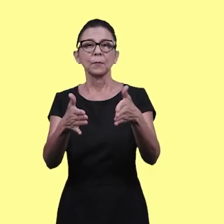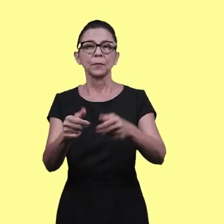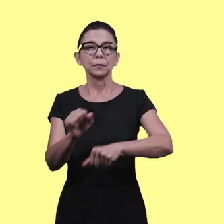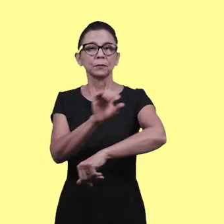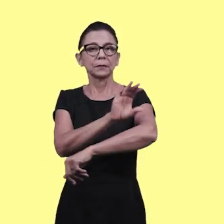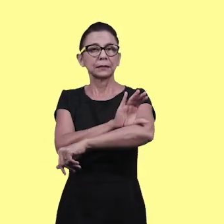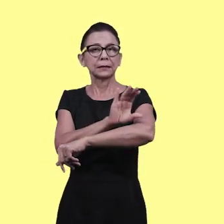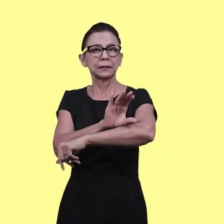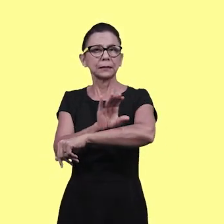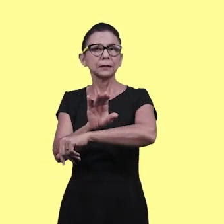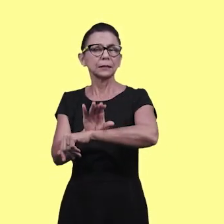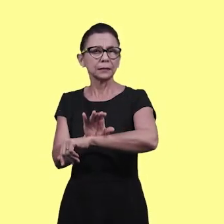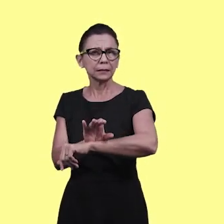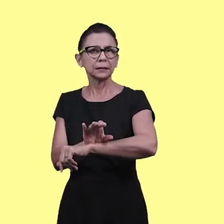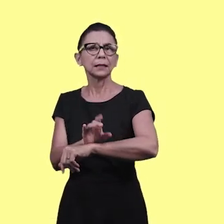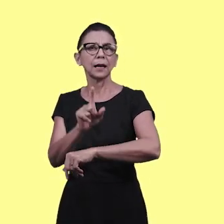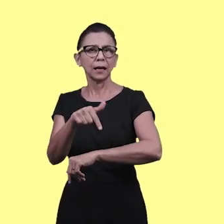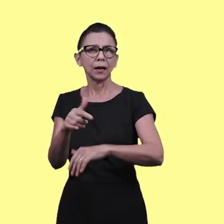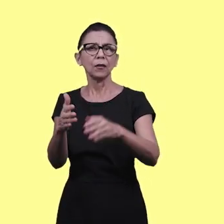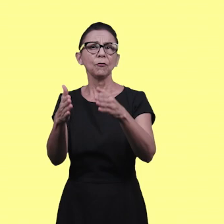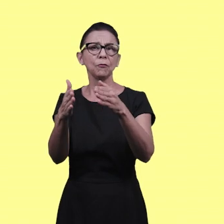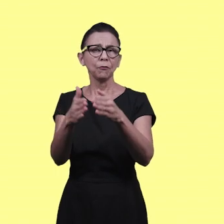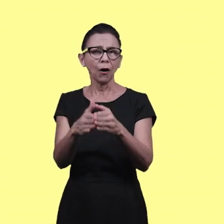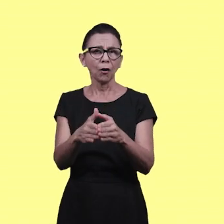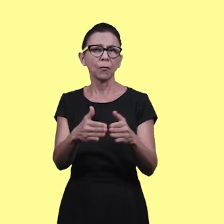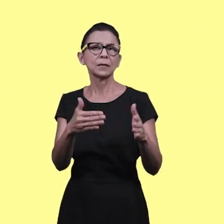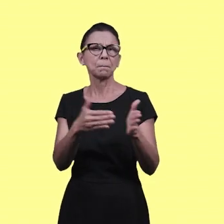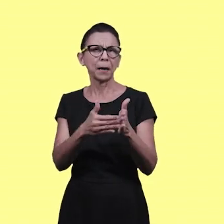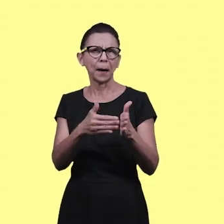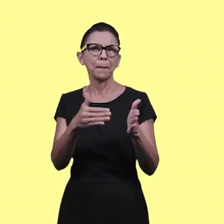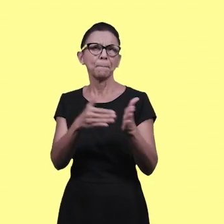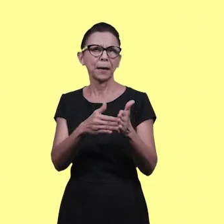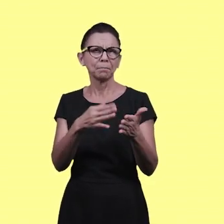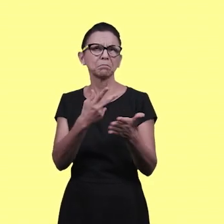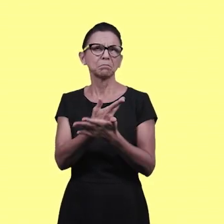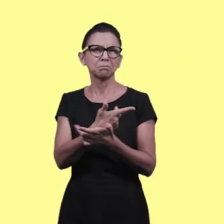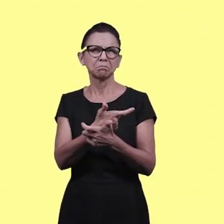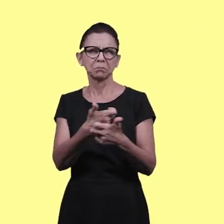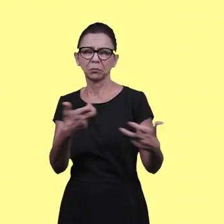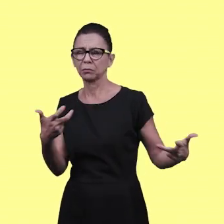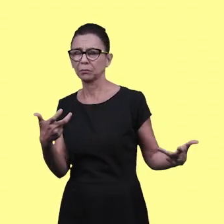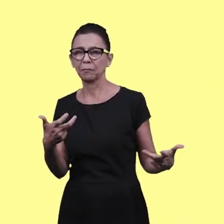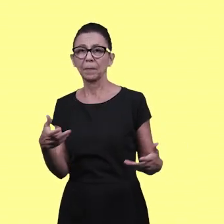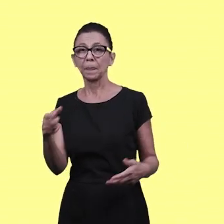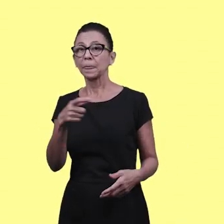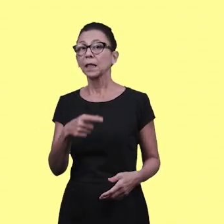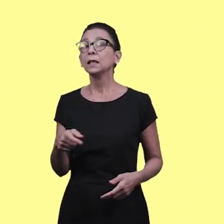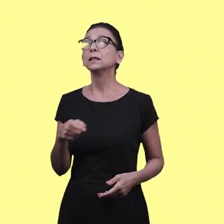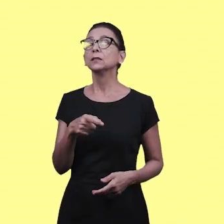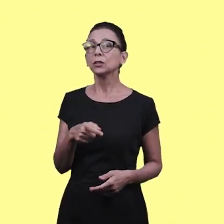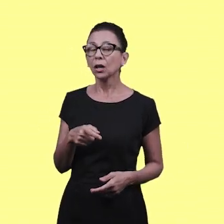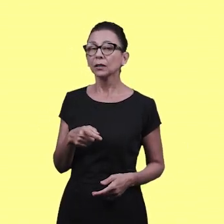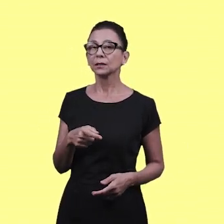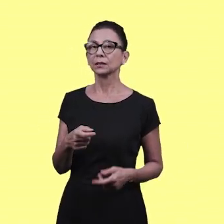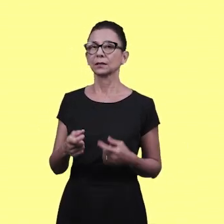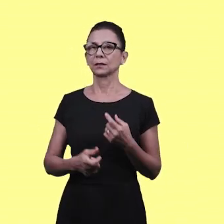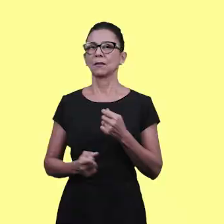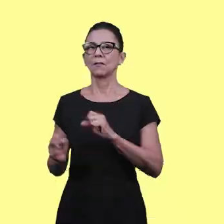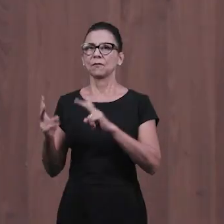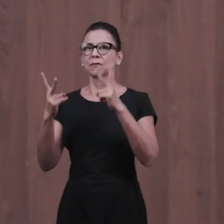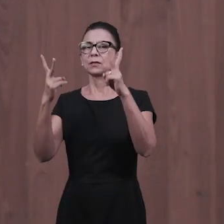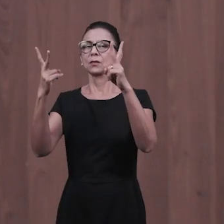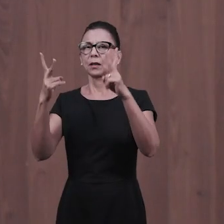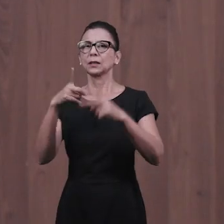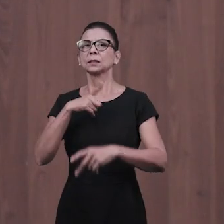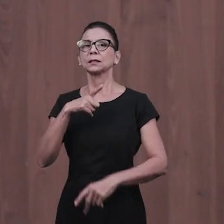Nous avons nos difficultés, mais nous vaincons ce monde à travers l'orientation du Seigneur. Et aussi,